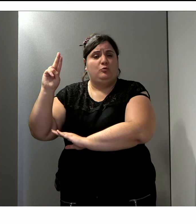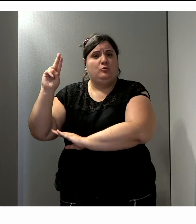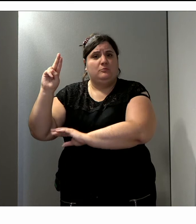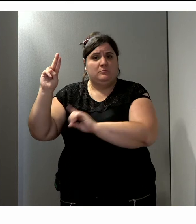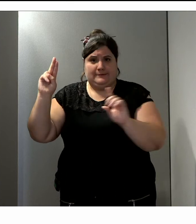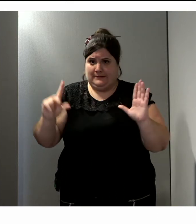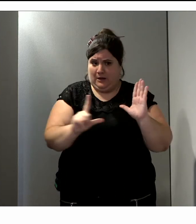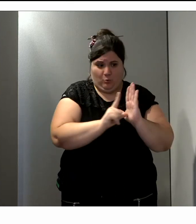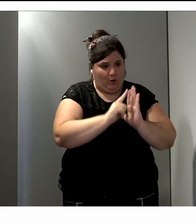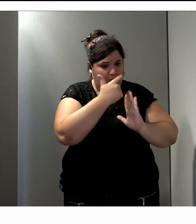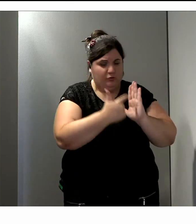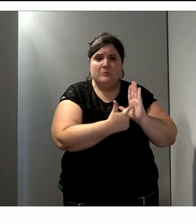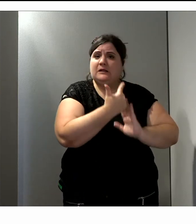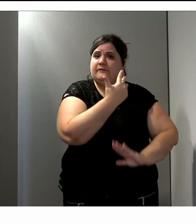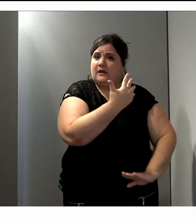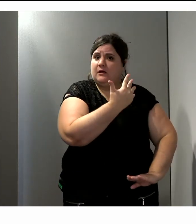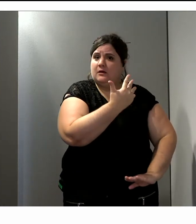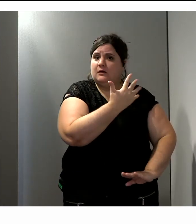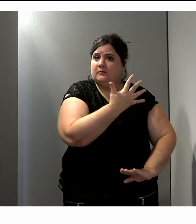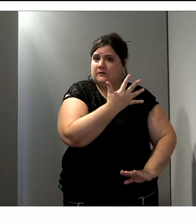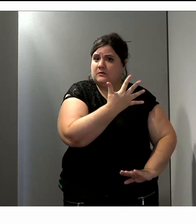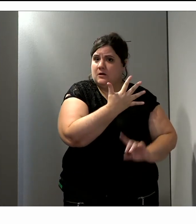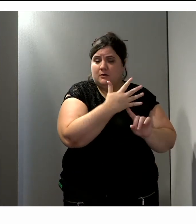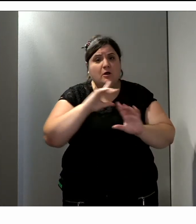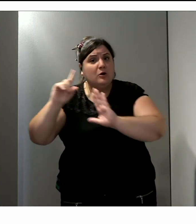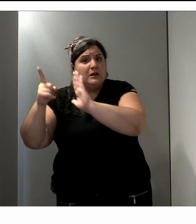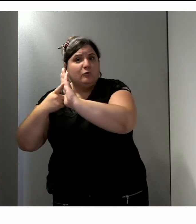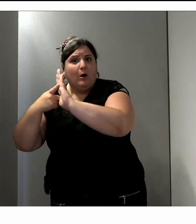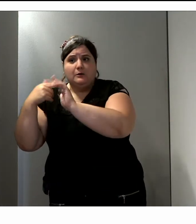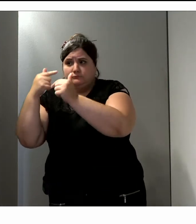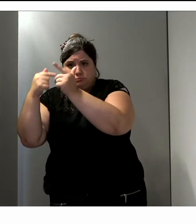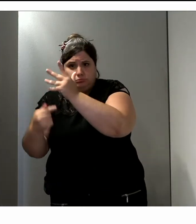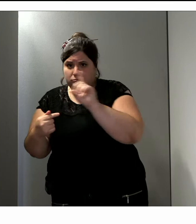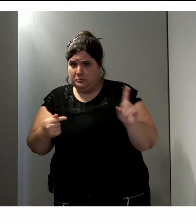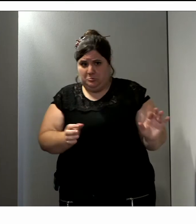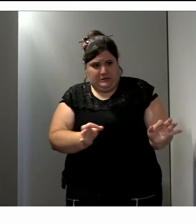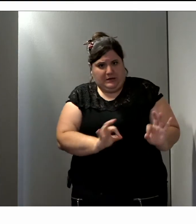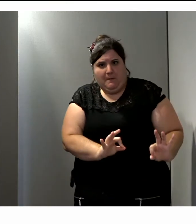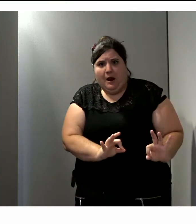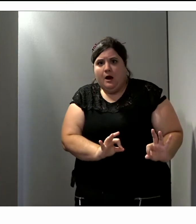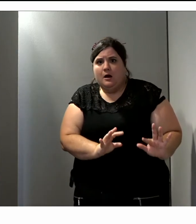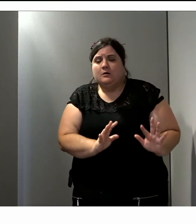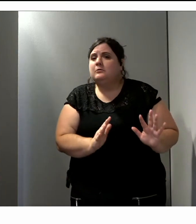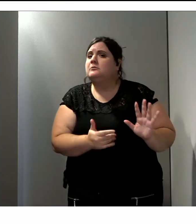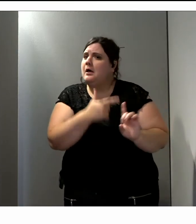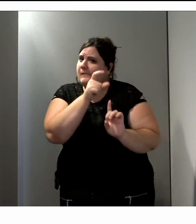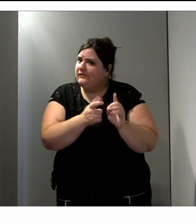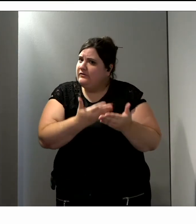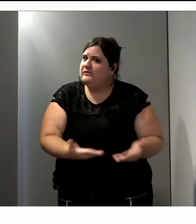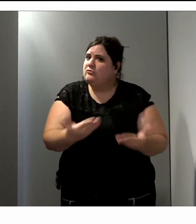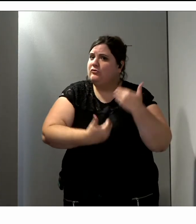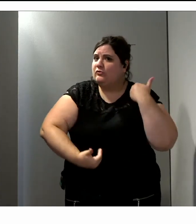loi de 2005, il n'y a pas de mention sur les droits, comme la personne dans une situation de handicap ou